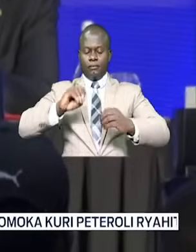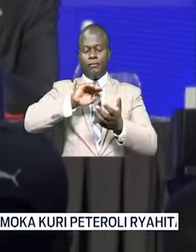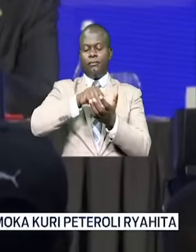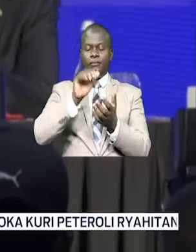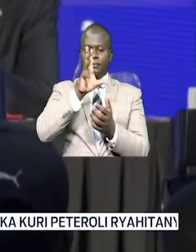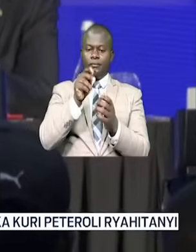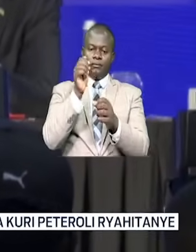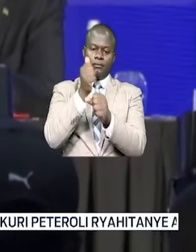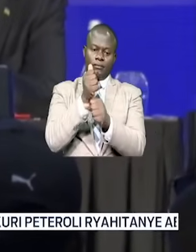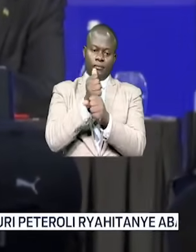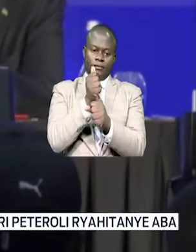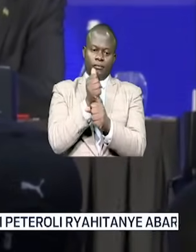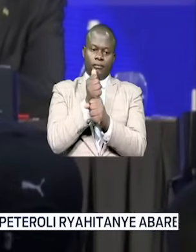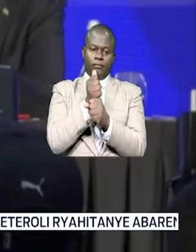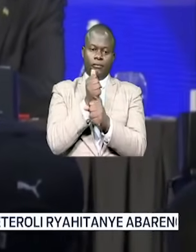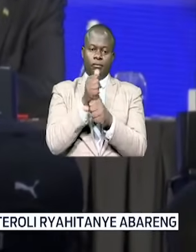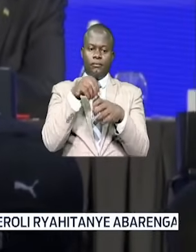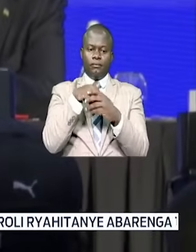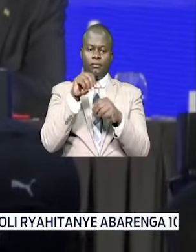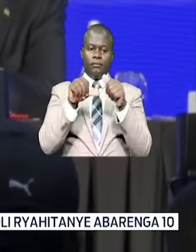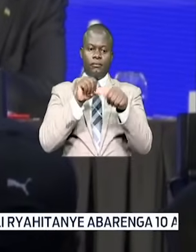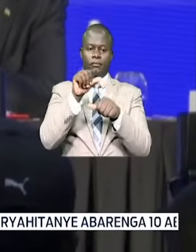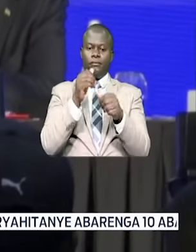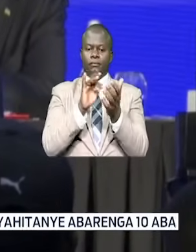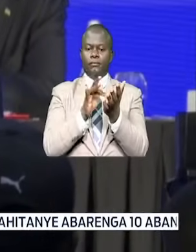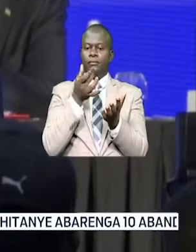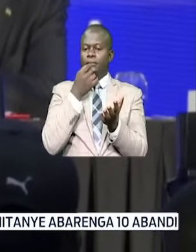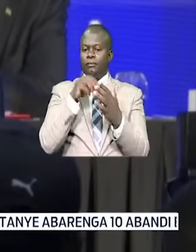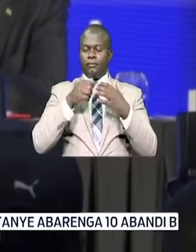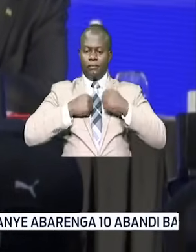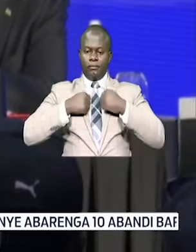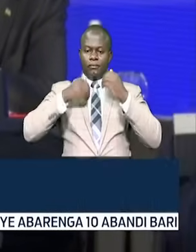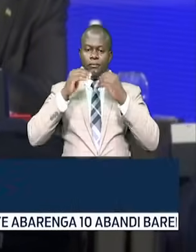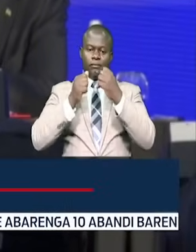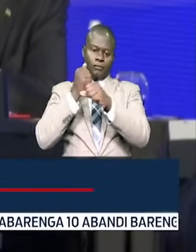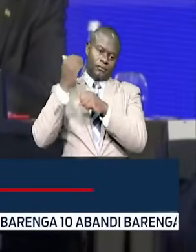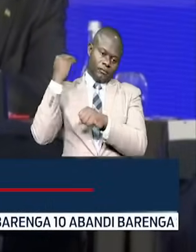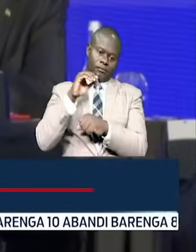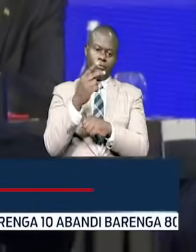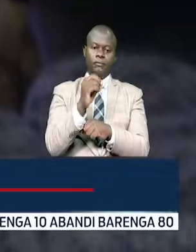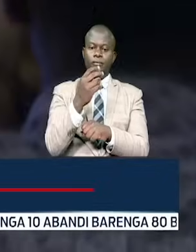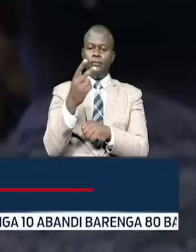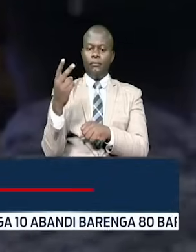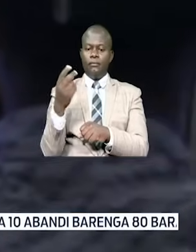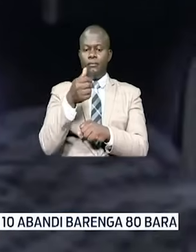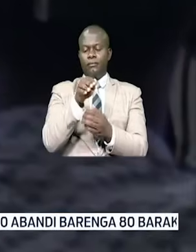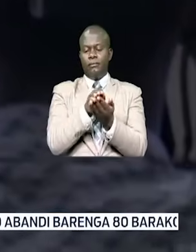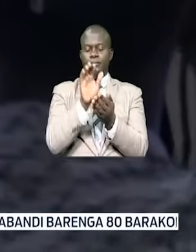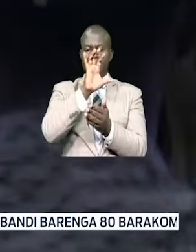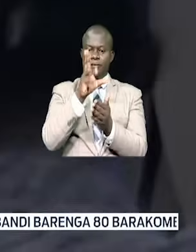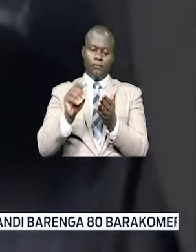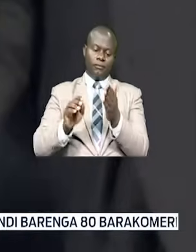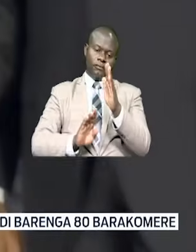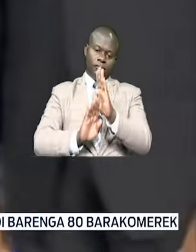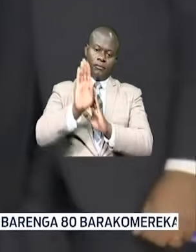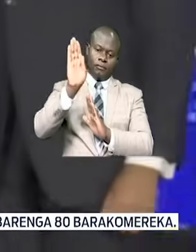nyafrika gikora mu birebana n'imiti mu Rwanda. Mu mwaka ushize 2022 rero nibwo banki nyafrika itsura